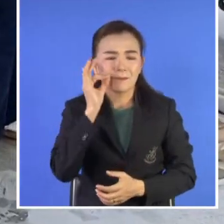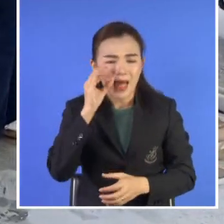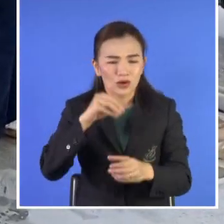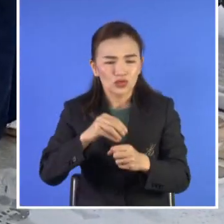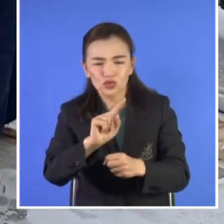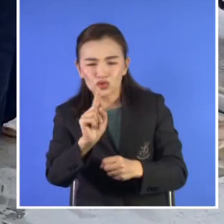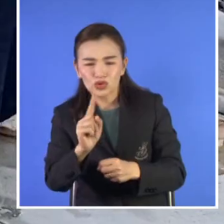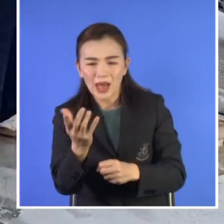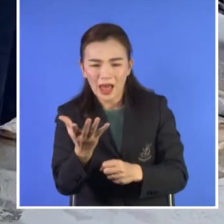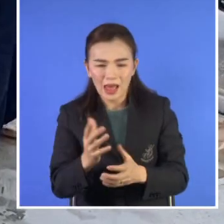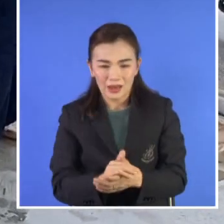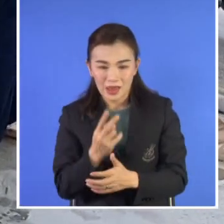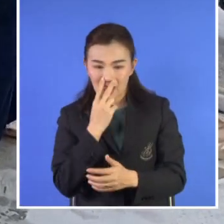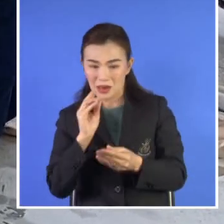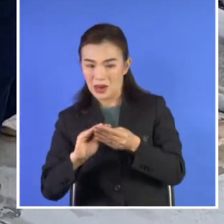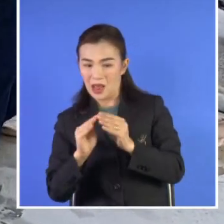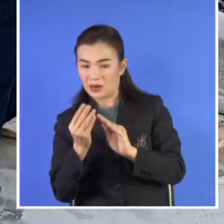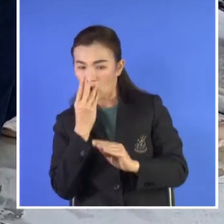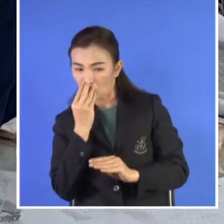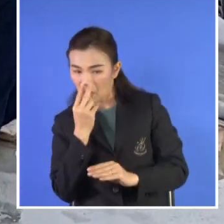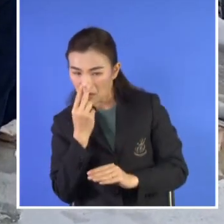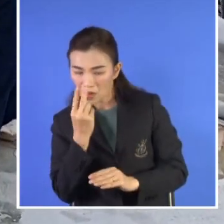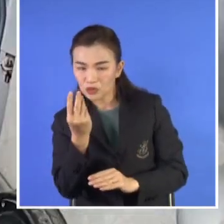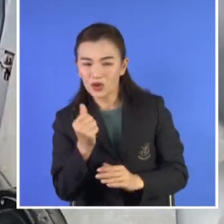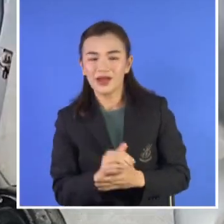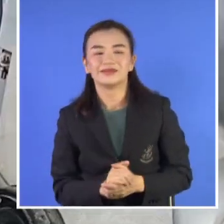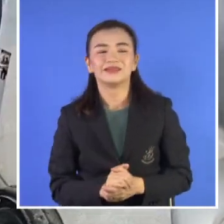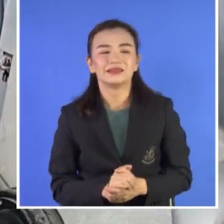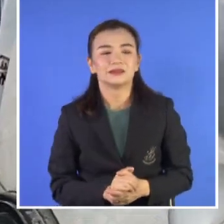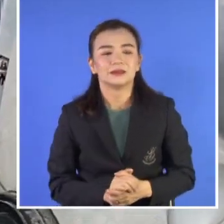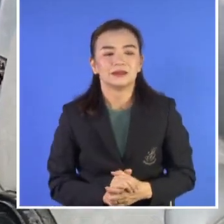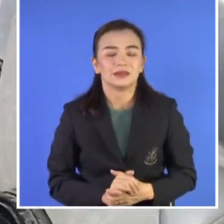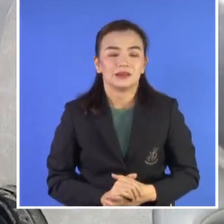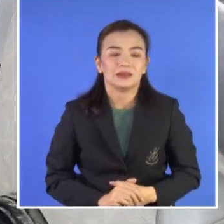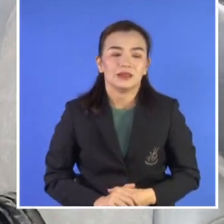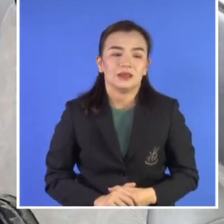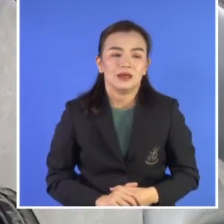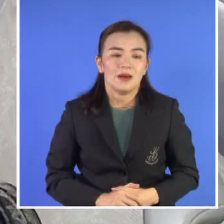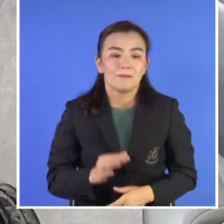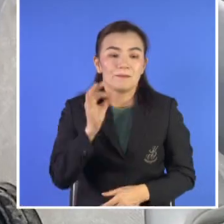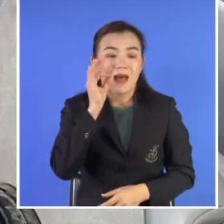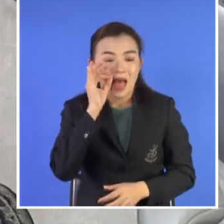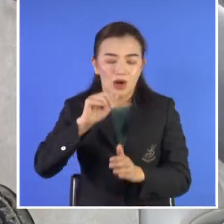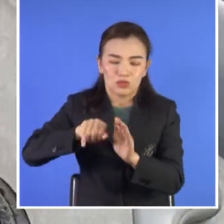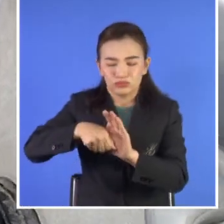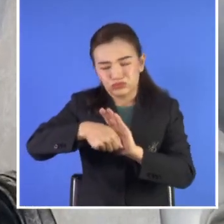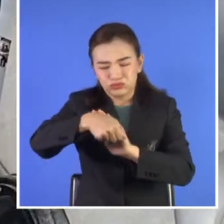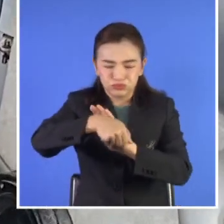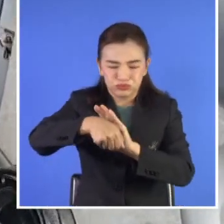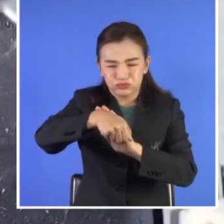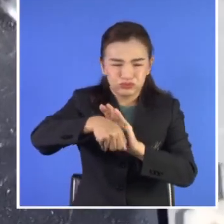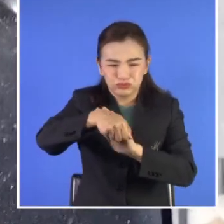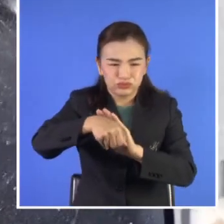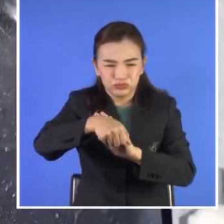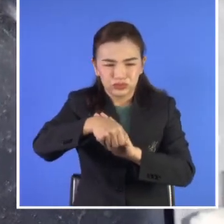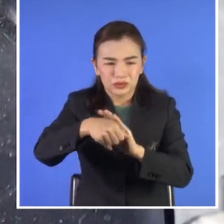ออแต่แอบเห็นเลขแล้วนะคะเออหาแมวกันอยู่คือเรื่องของเรื่องเนี่ยนะมีคนเขาบอกว่าลูกแมวเนี่ยเข้าไปติดอยู่ในห้องเครื่องเขาก็เลยจอด